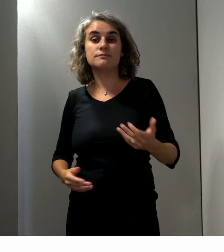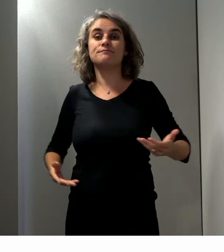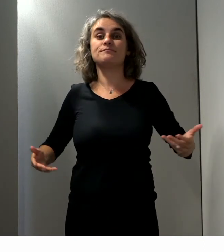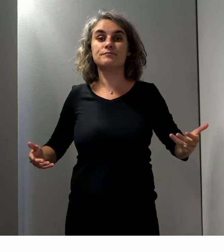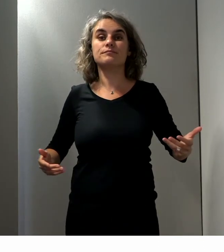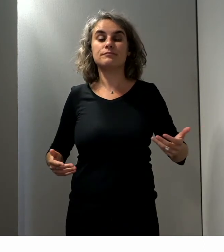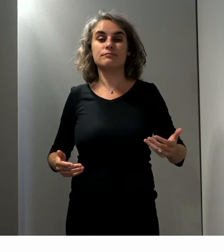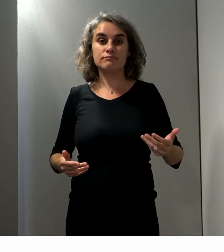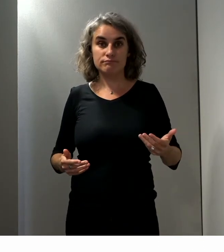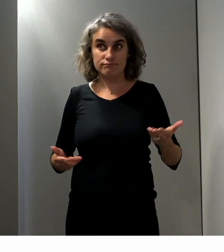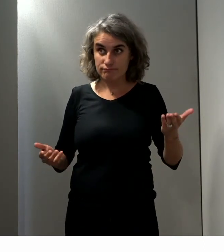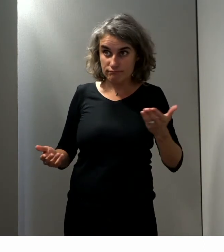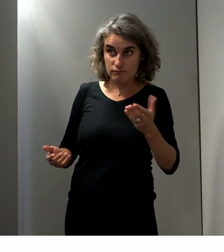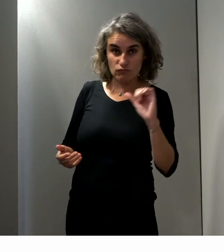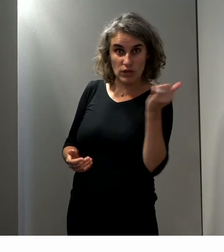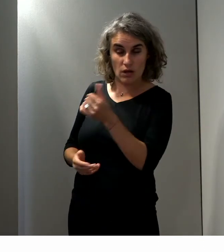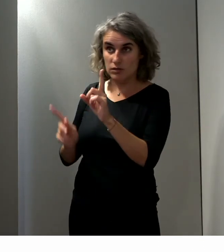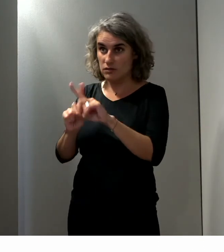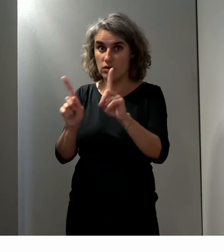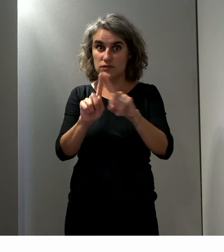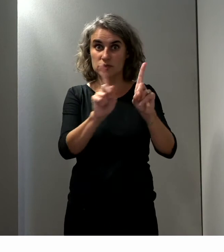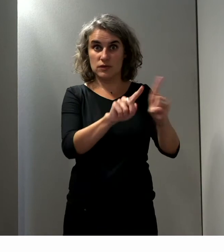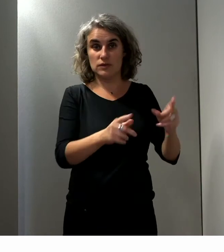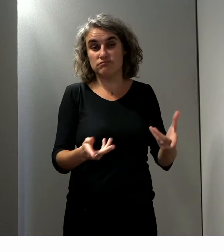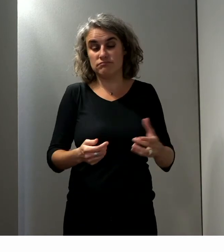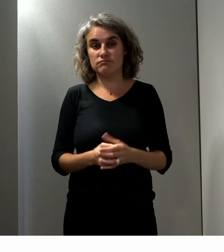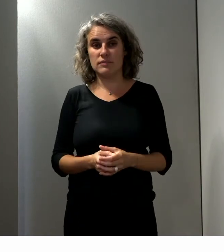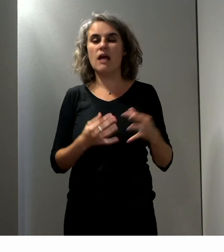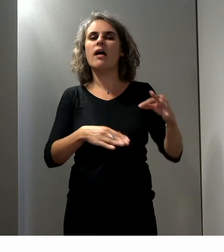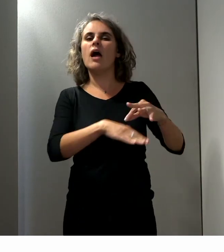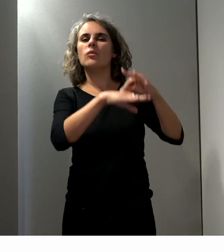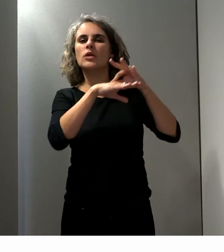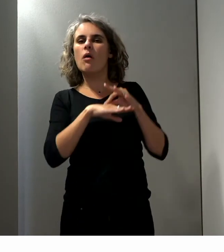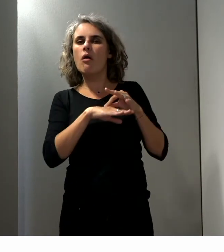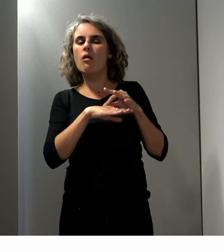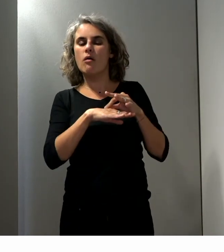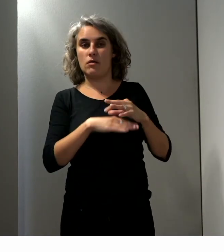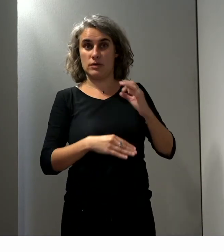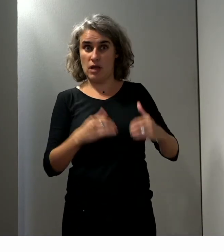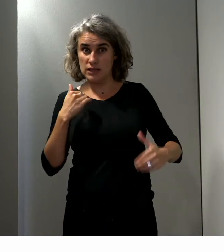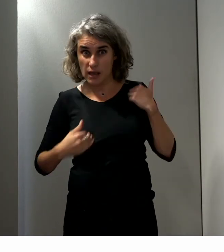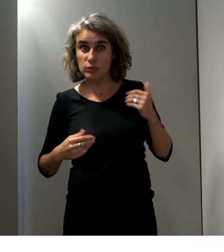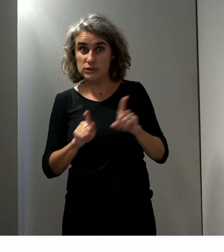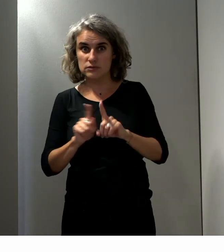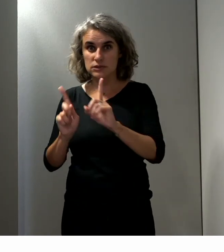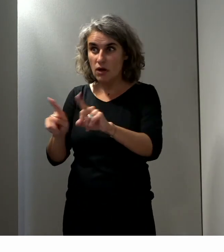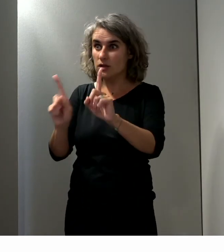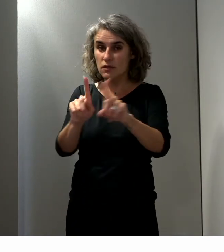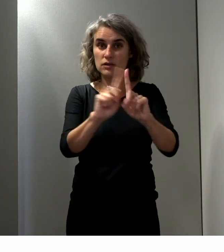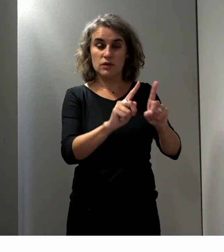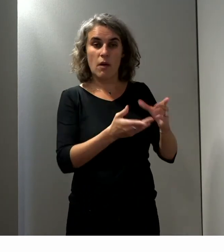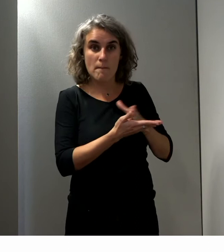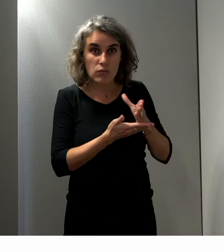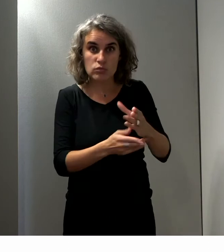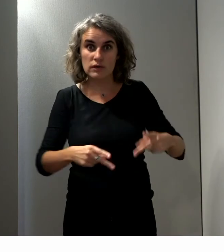effectivement, chaque situation peut être différente. Pour revenir à l'accompagnement, chaque handicap est différent et chaque parcours